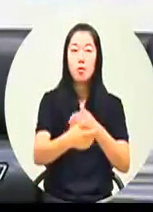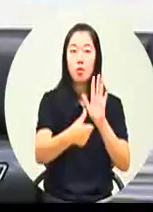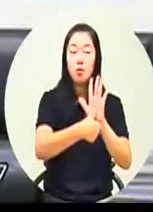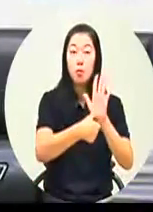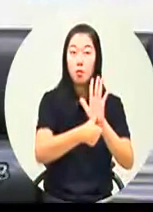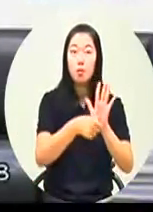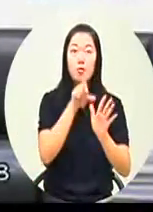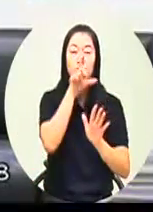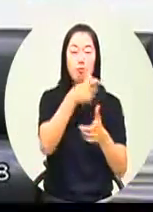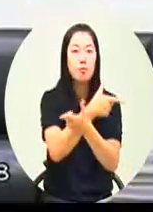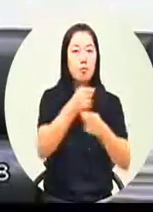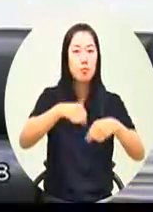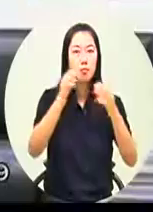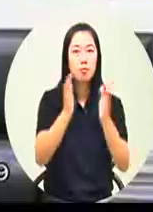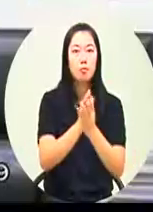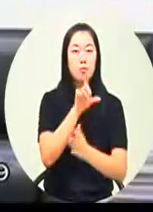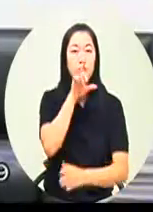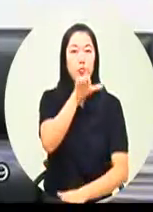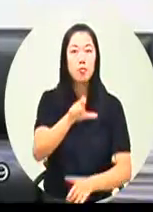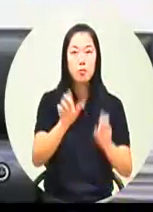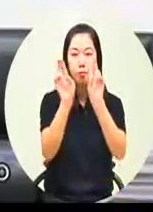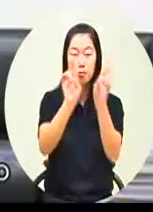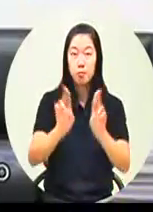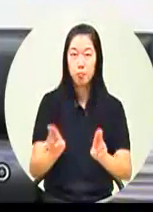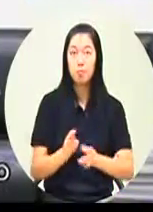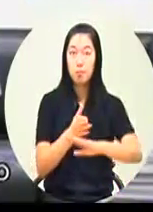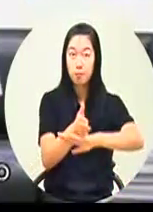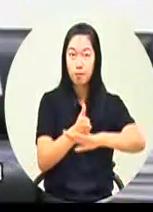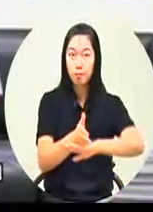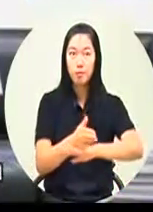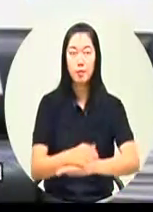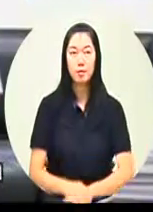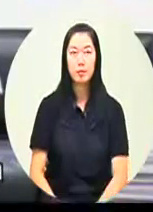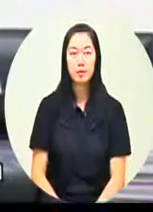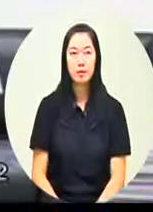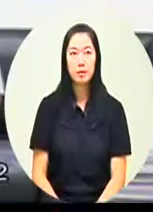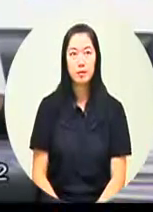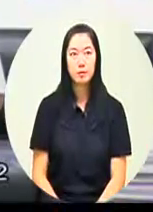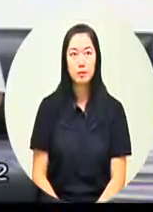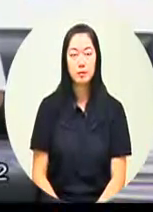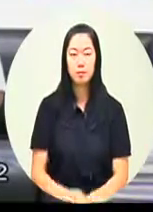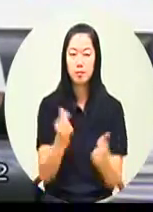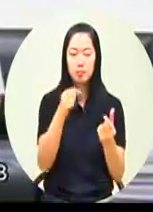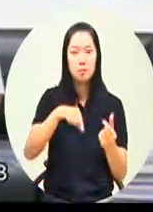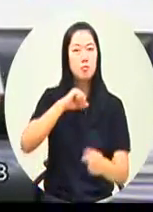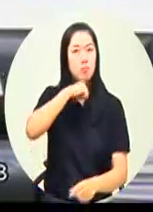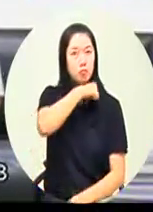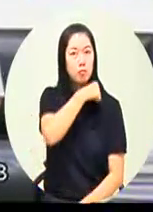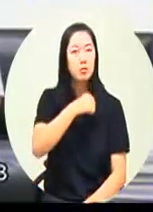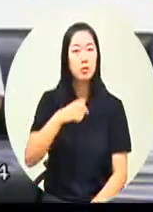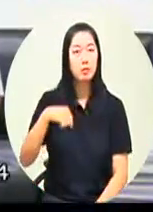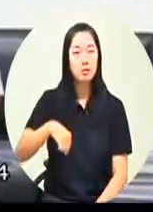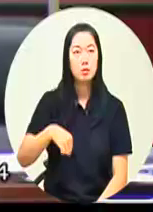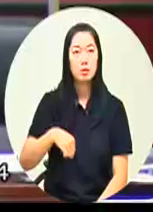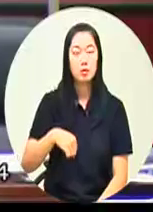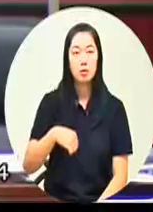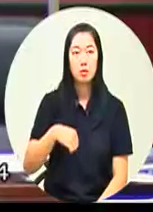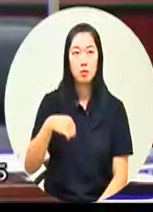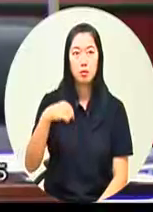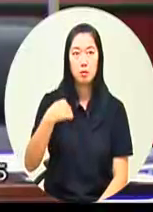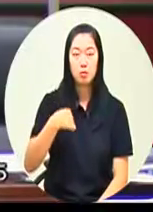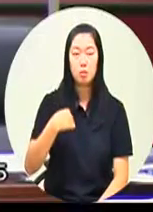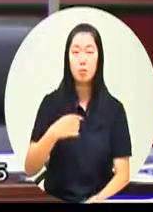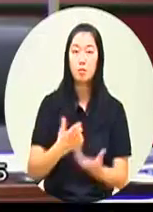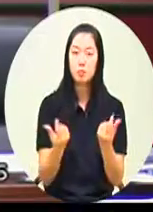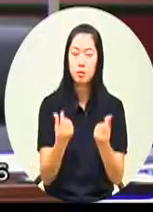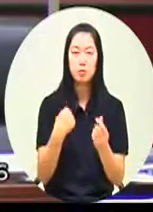车了，都叫做电车。有没有类似像台湾的自由交通工具这么多？比如说摩